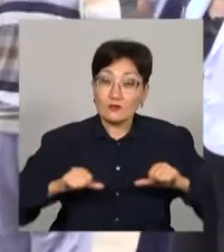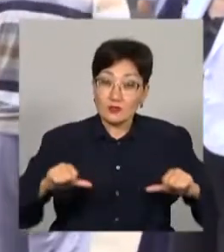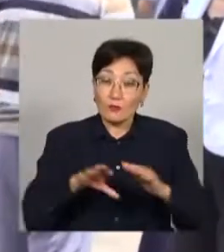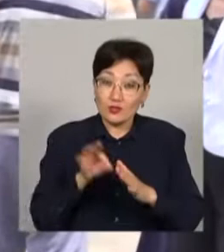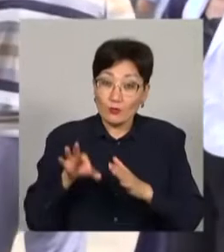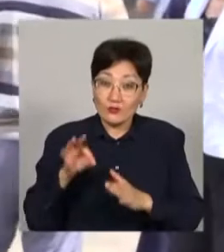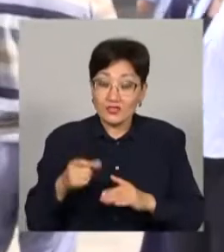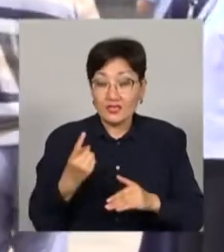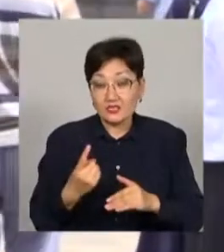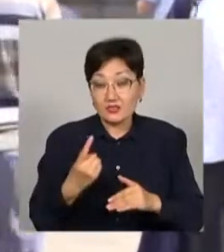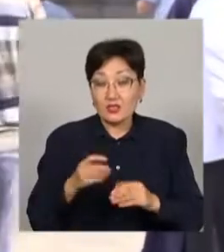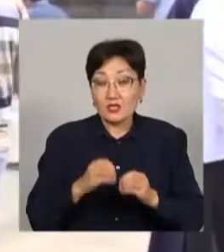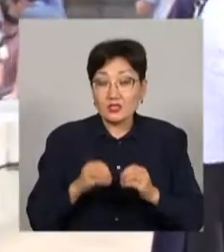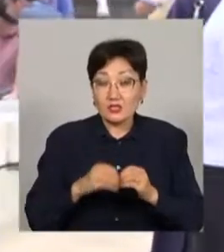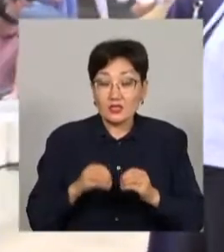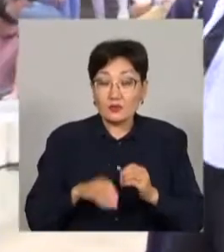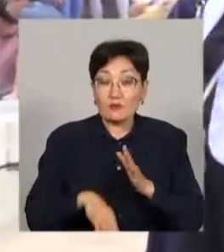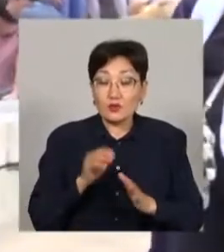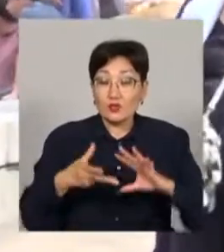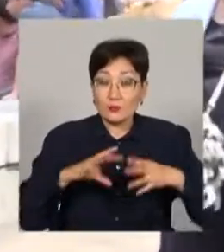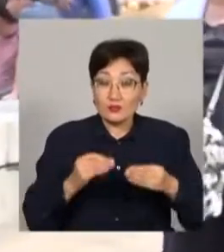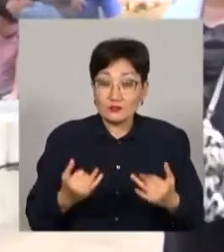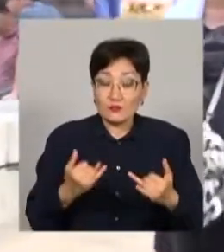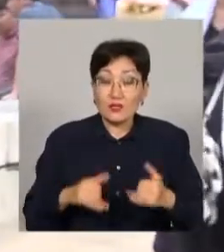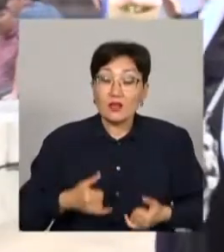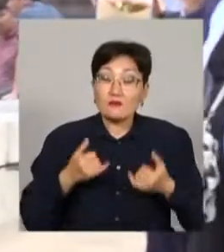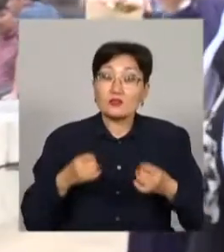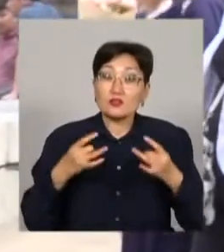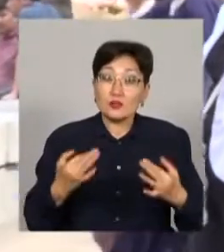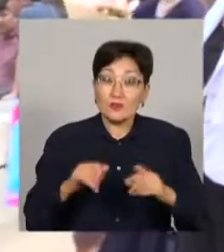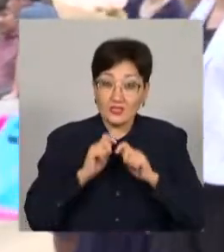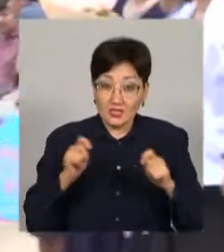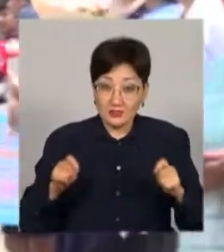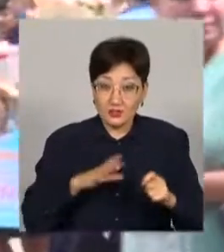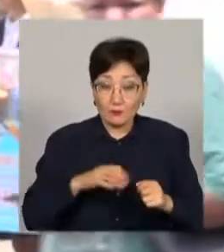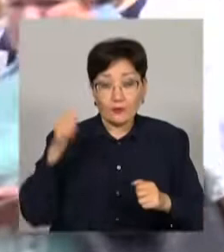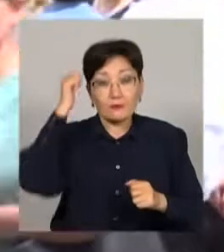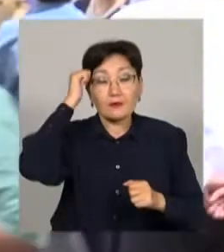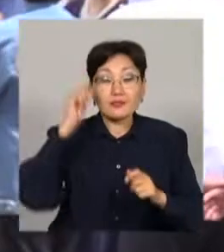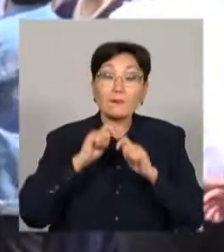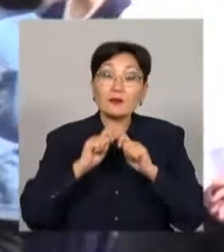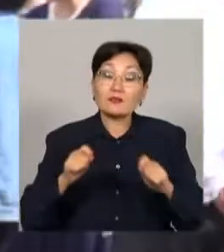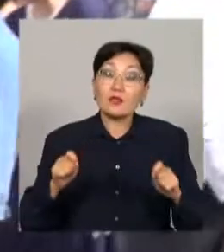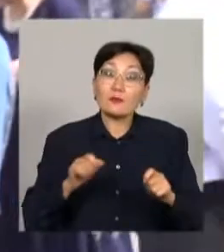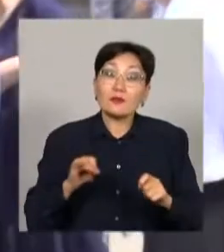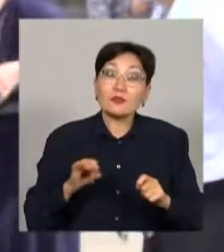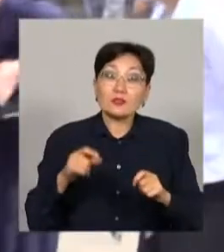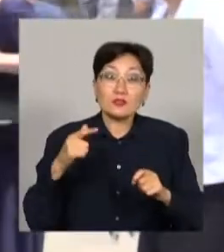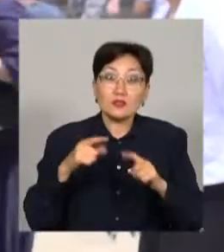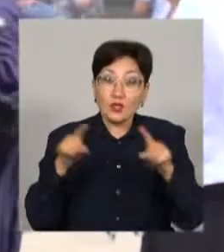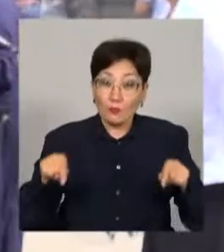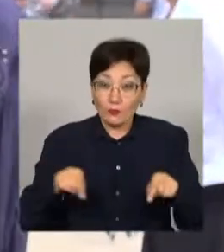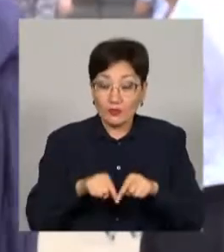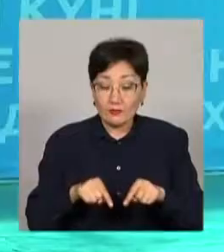отобрано 10 лучших результатов. И сегодня вот в честь праздника мы их наградили памятными призами, дипломами, а